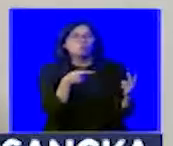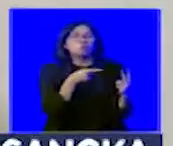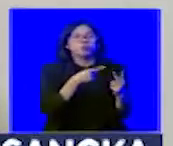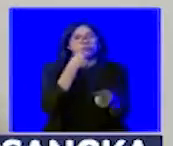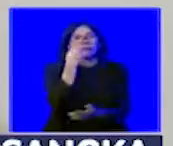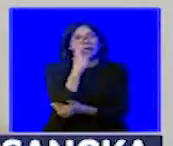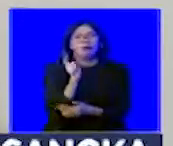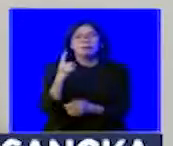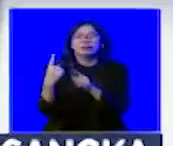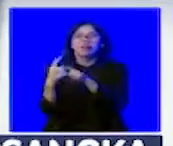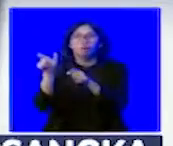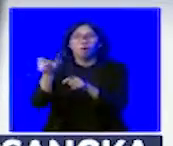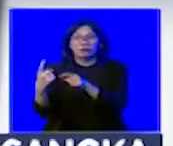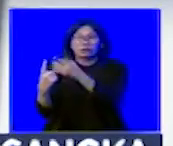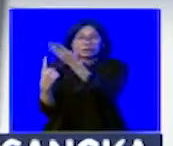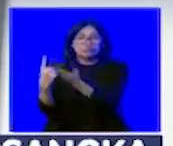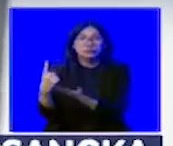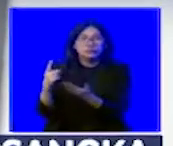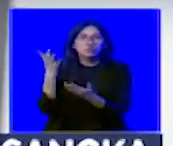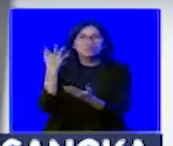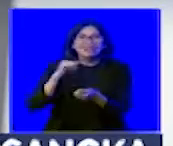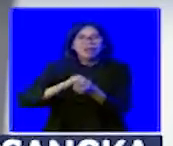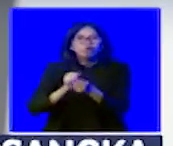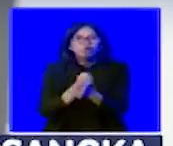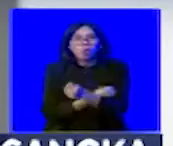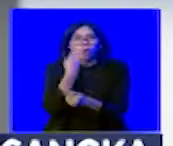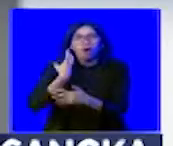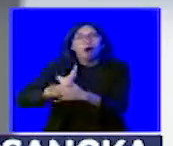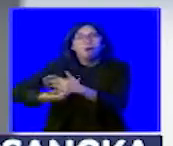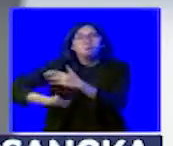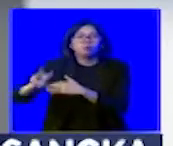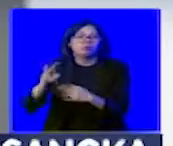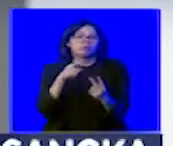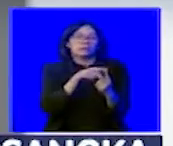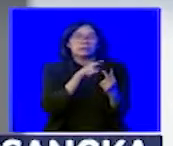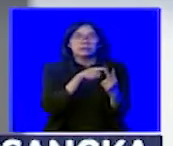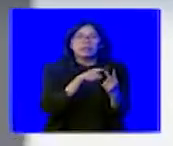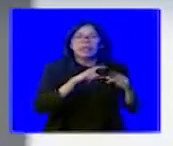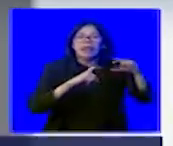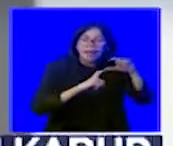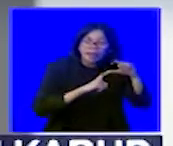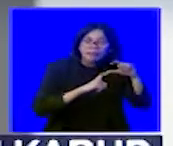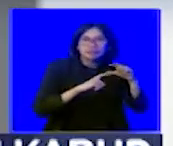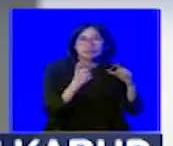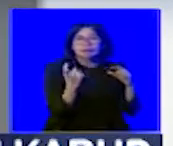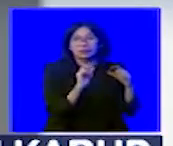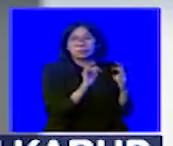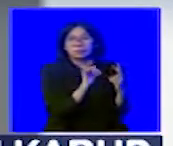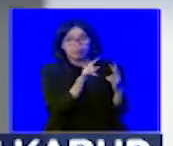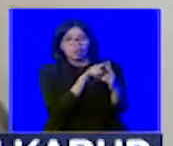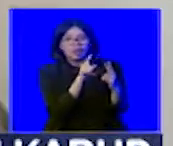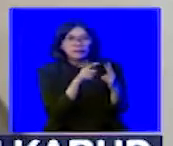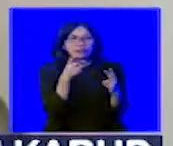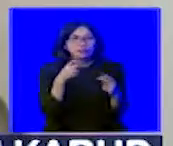kaburnya narapidana mati kasus narkoba Chai Changpan. Keduanya berinisial S, berprofesi sebagai wakil komandan regu